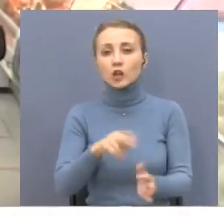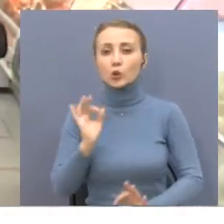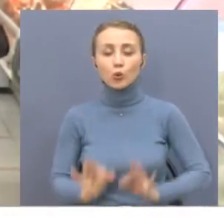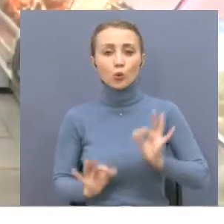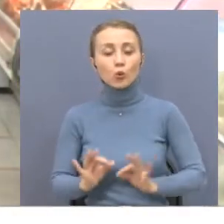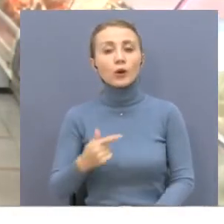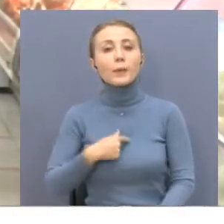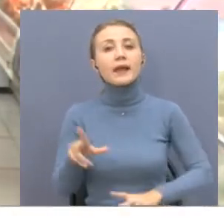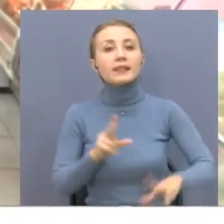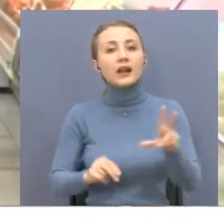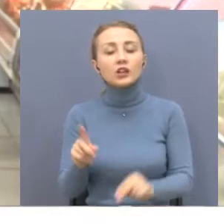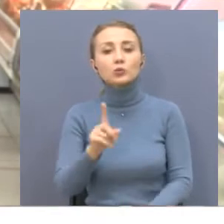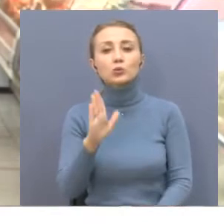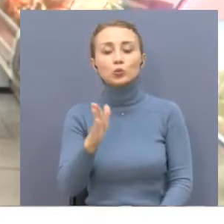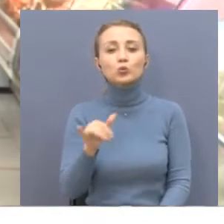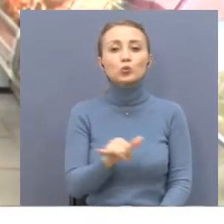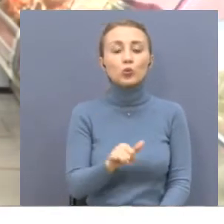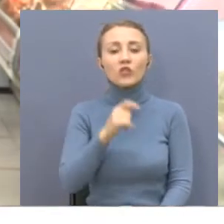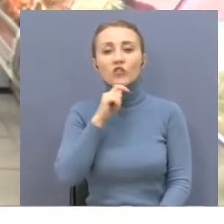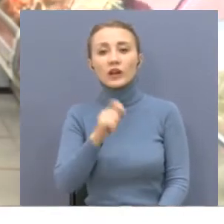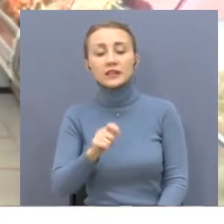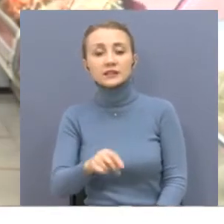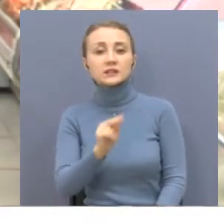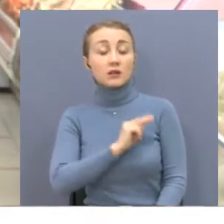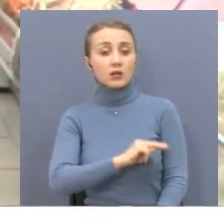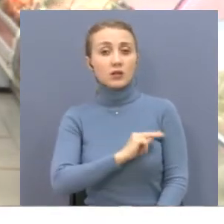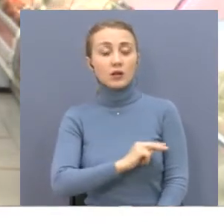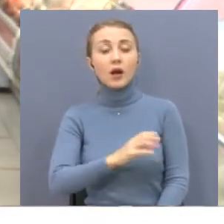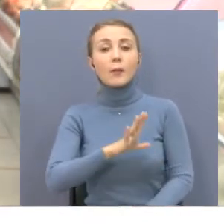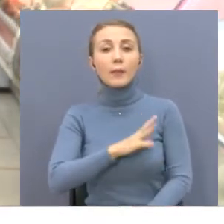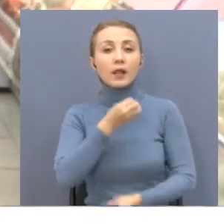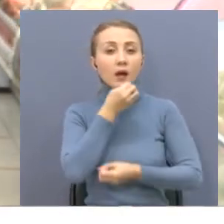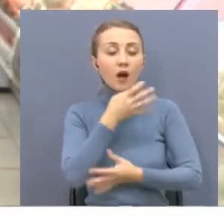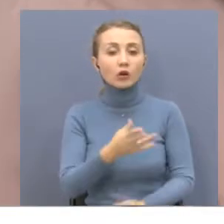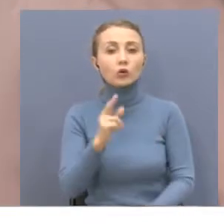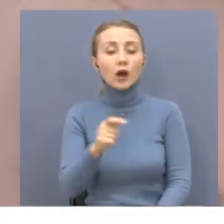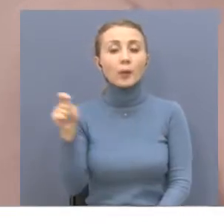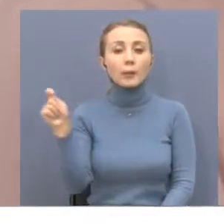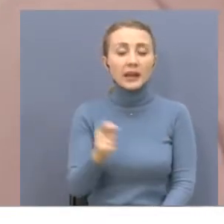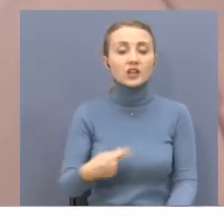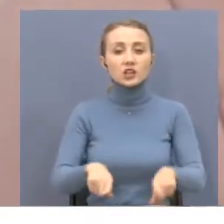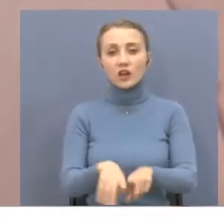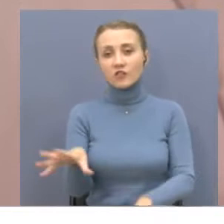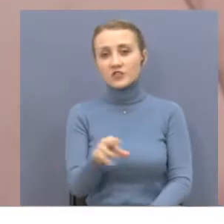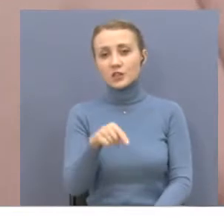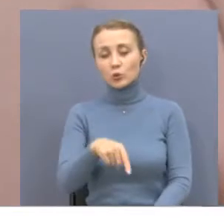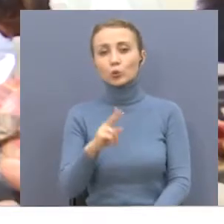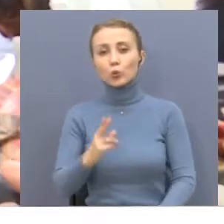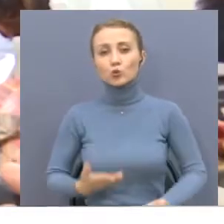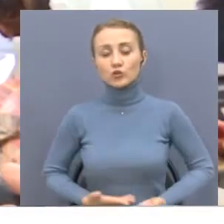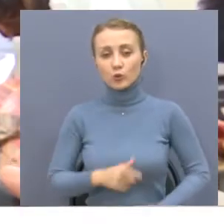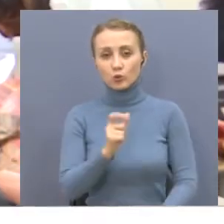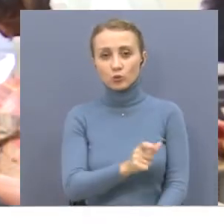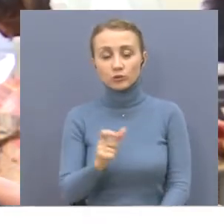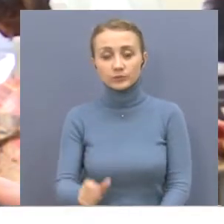бір өтініш, сенбі жексенбі жұмыс істесе ме деп ойлаймыз, қамқор. Істесе оңды болушы еді ауылдан келген адамдарға.